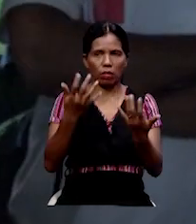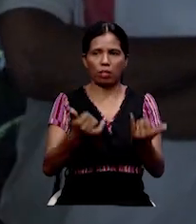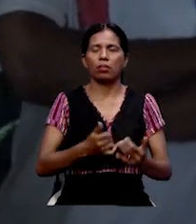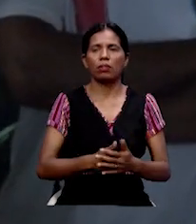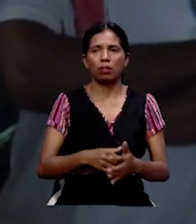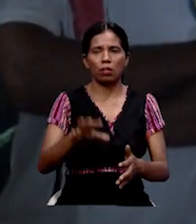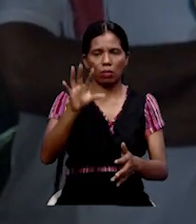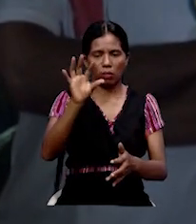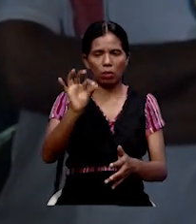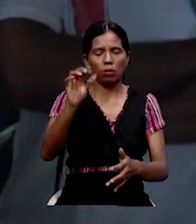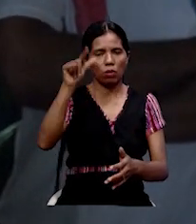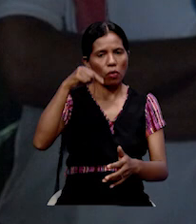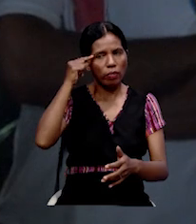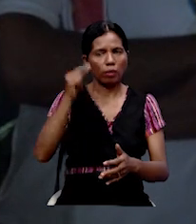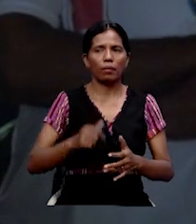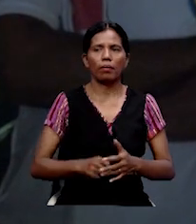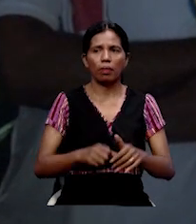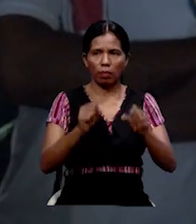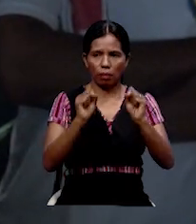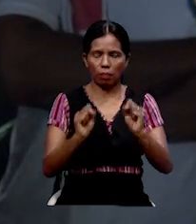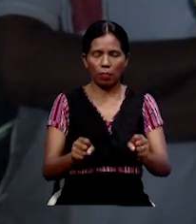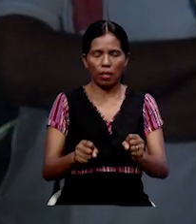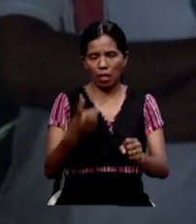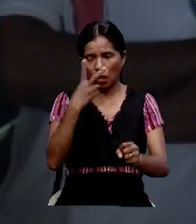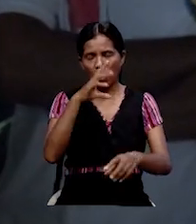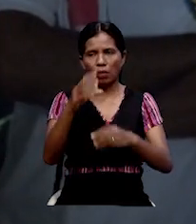kuwer bele hari situasaun